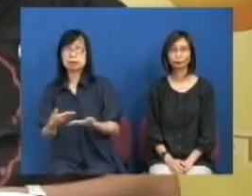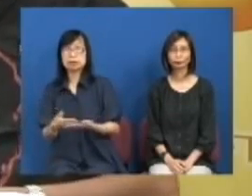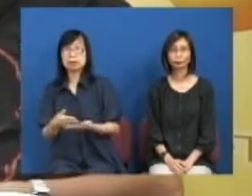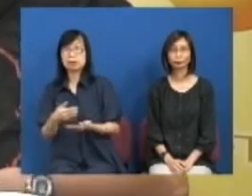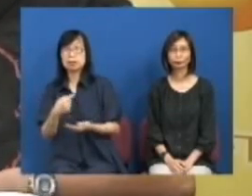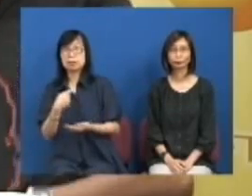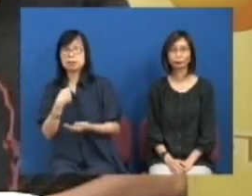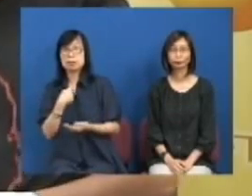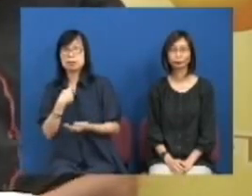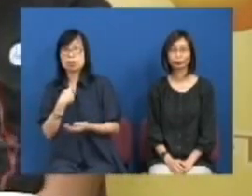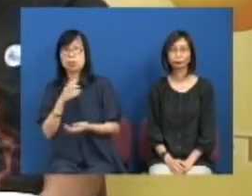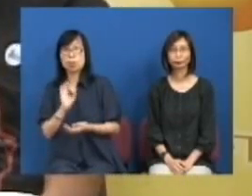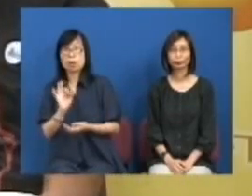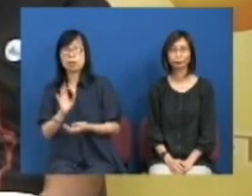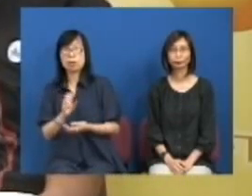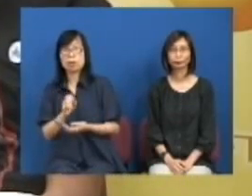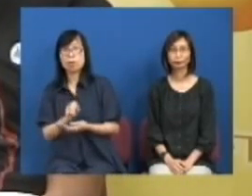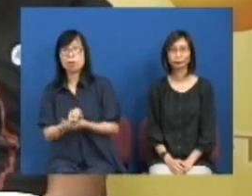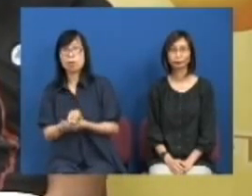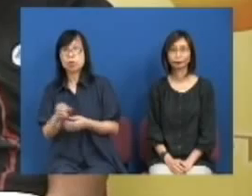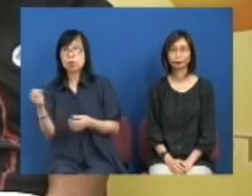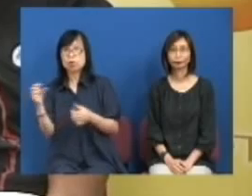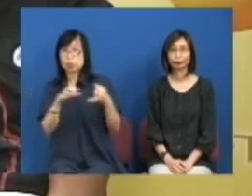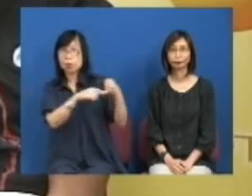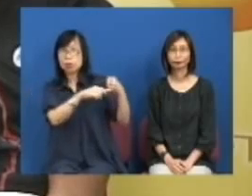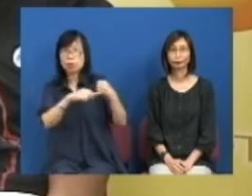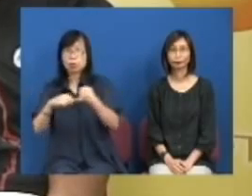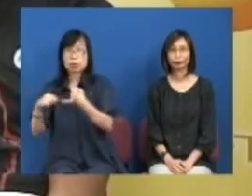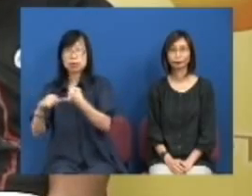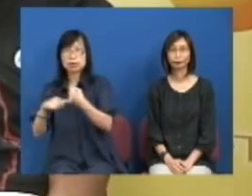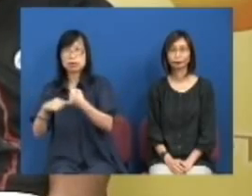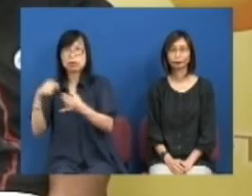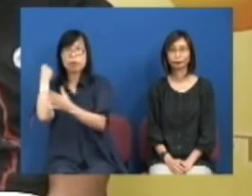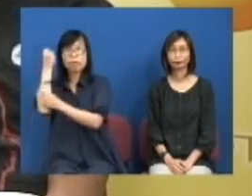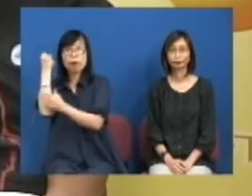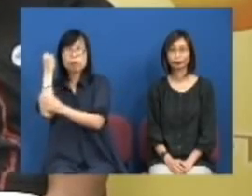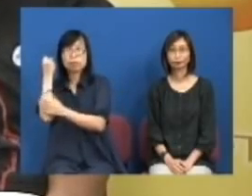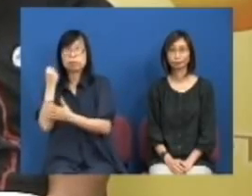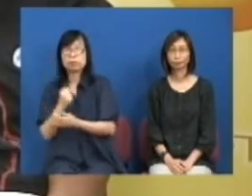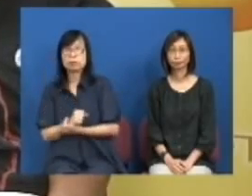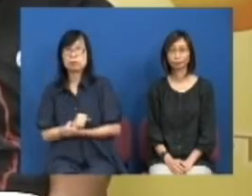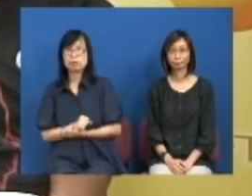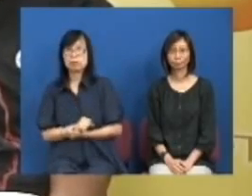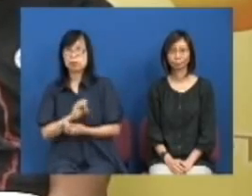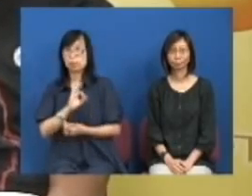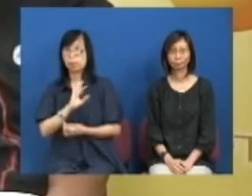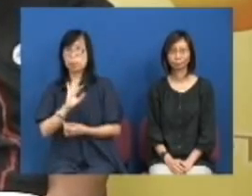哋冇理由係再拖延嗰個反抗，亦都再冇理由